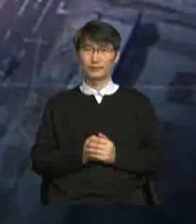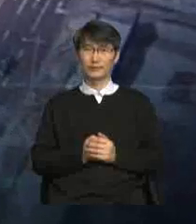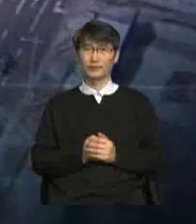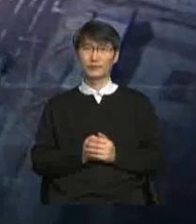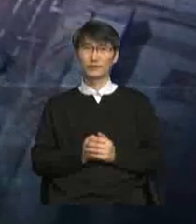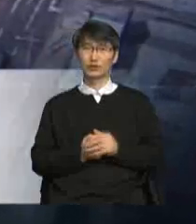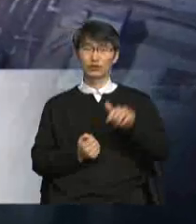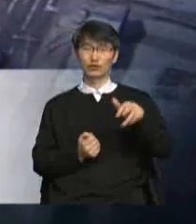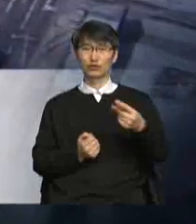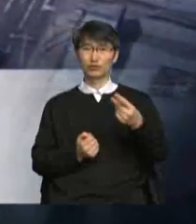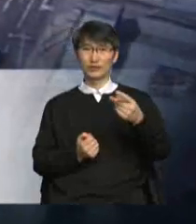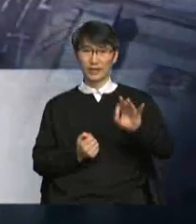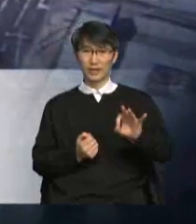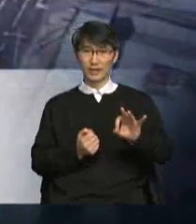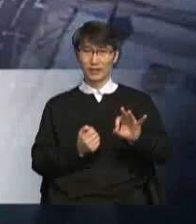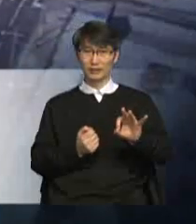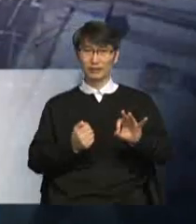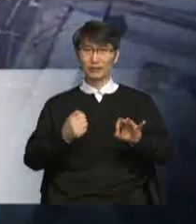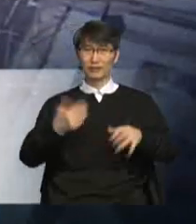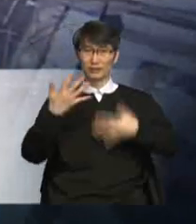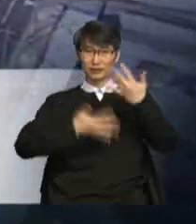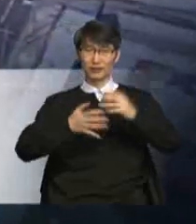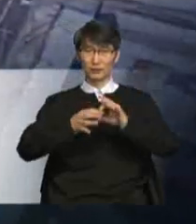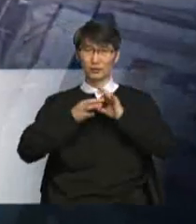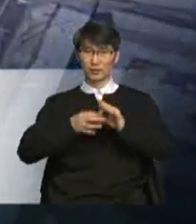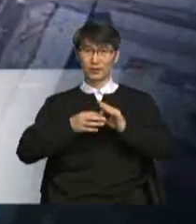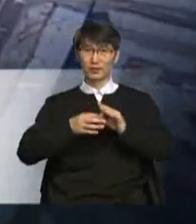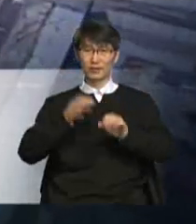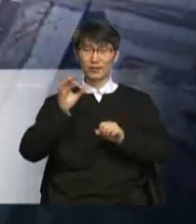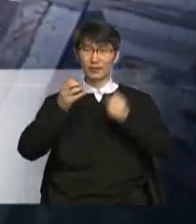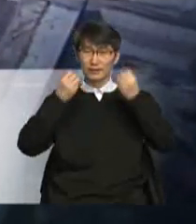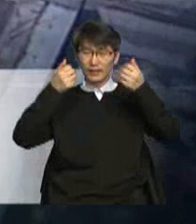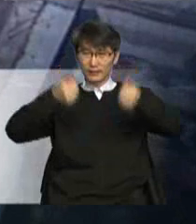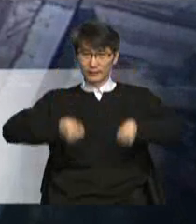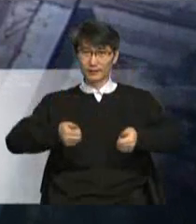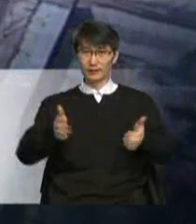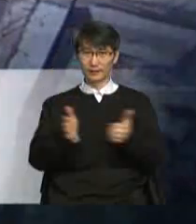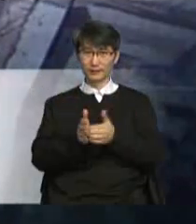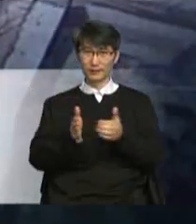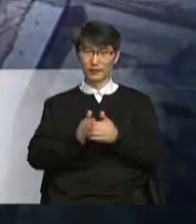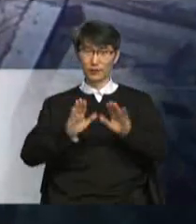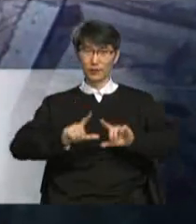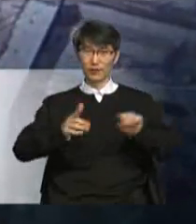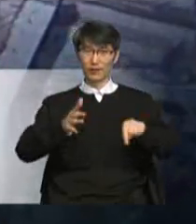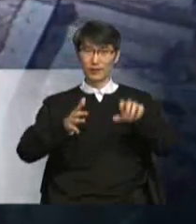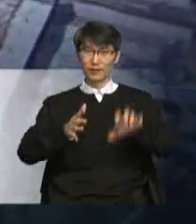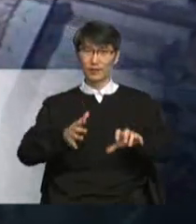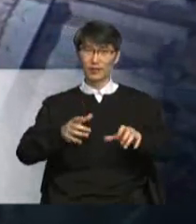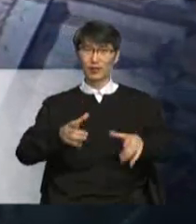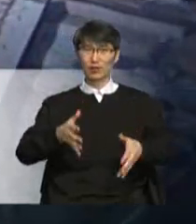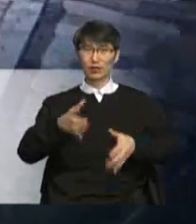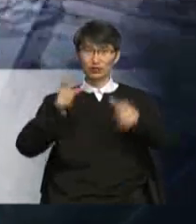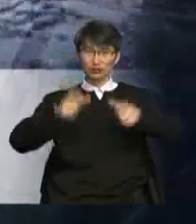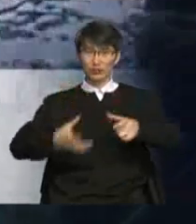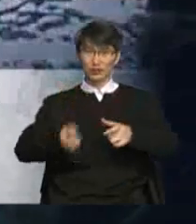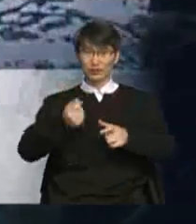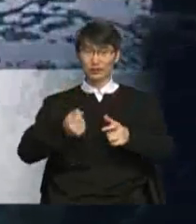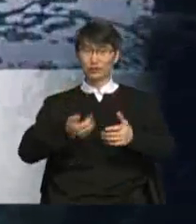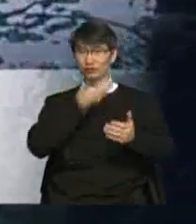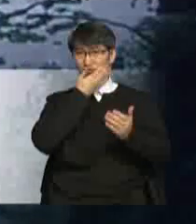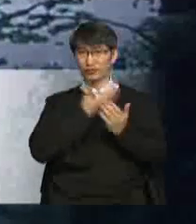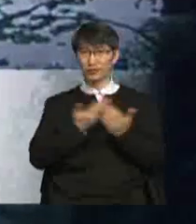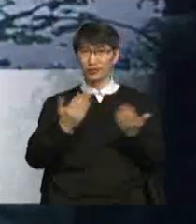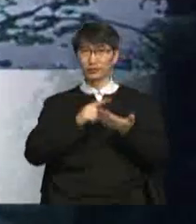유경기 중랑구청장은 영상 콘텐츠를 통해 주민들에게 신년 인사를 했습니다. 올 한 해 구가 가지고 갈 역점 사업들에